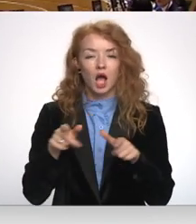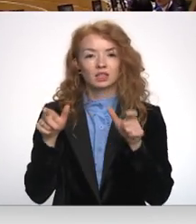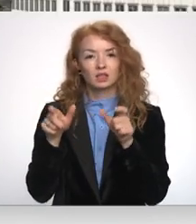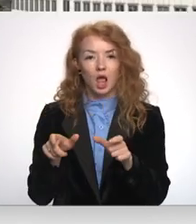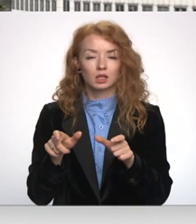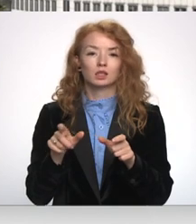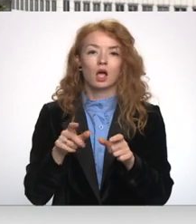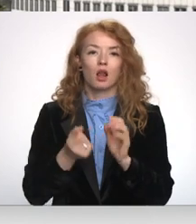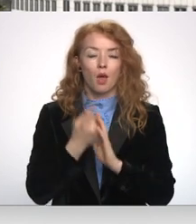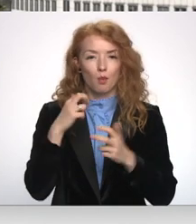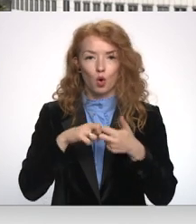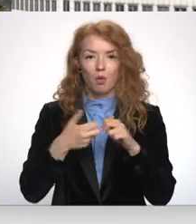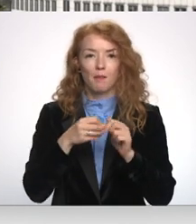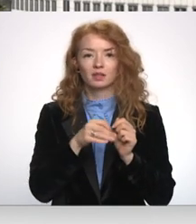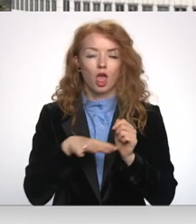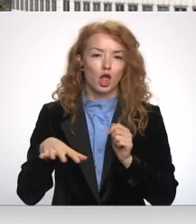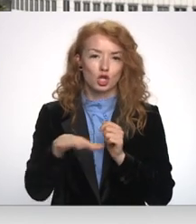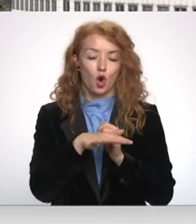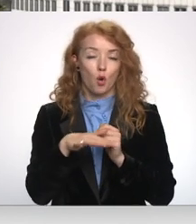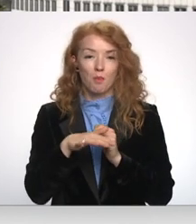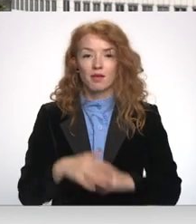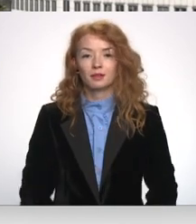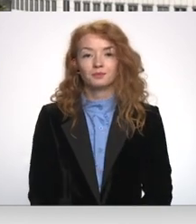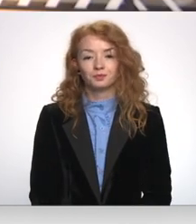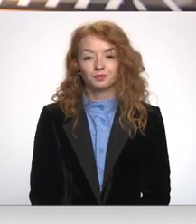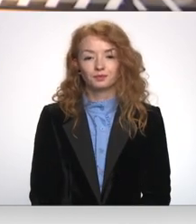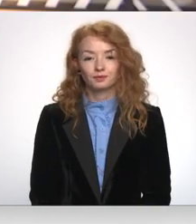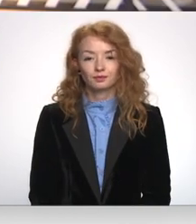kaitējot pašai Eiropai nekā Krievijai. Paklausīsimies.